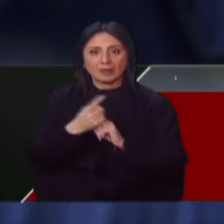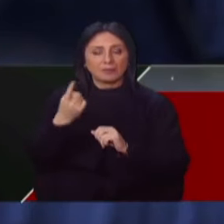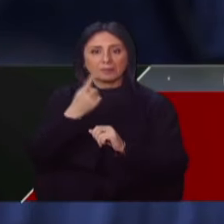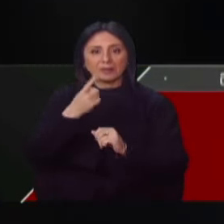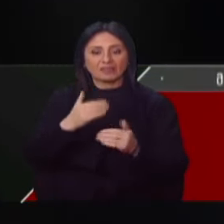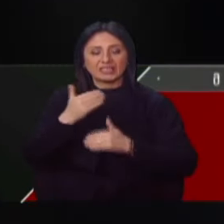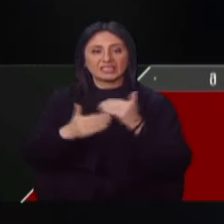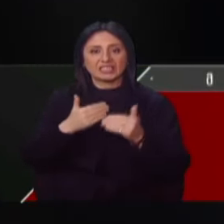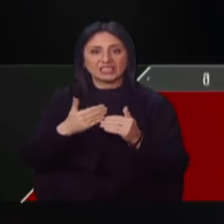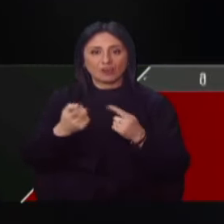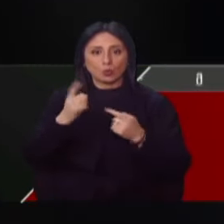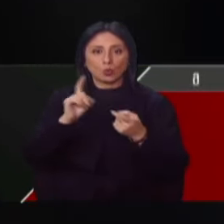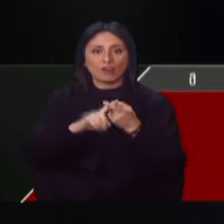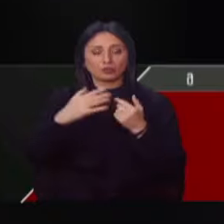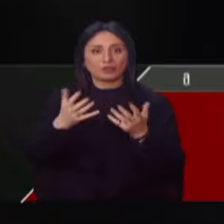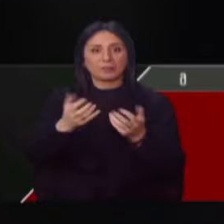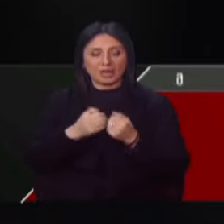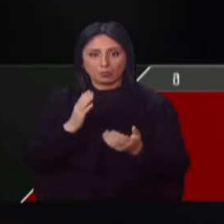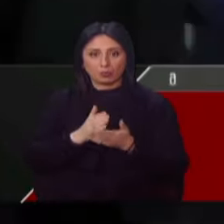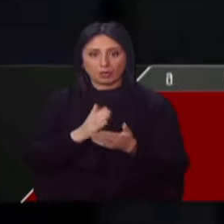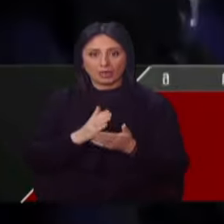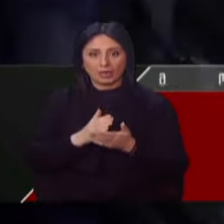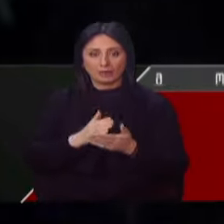პირველი წარმატებული უკუკავშირი უკვე მიღებულია.